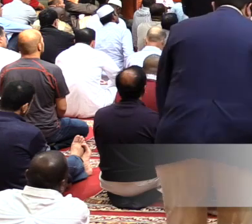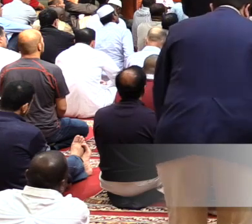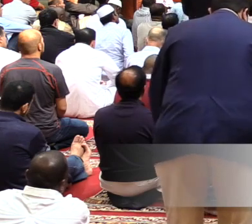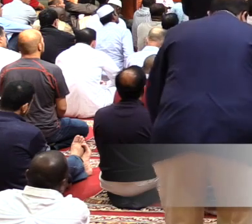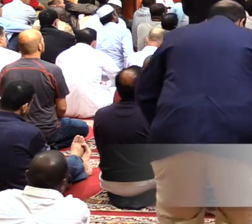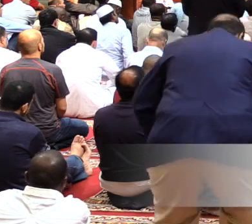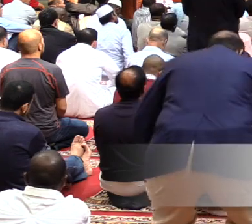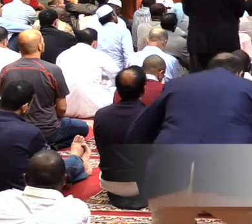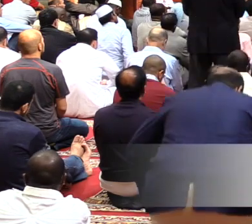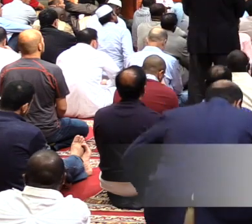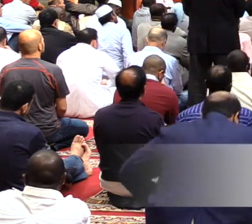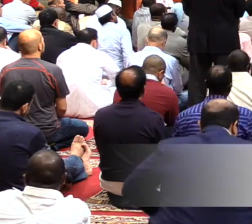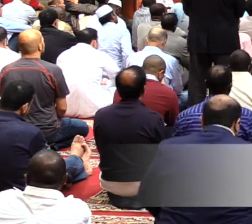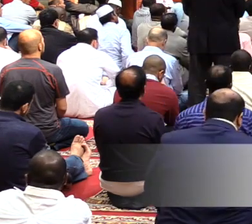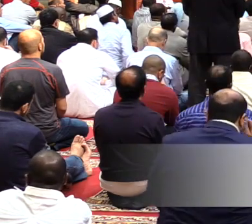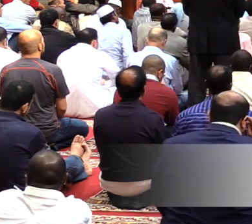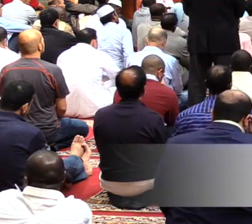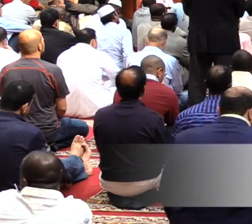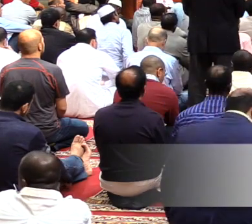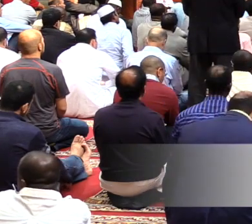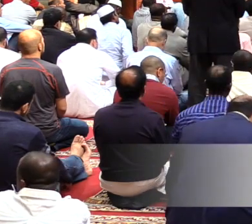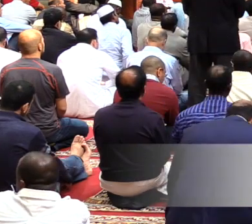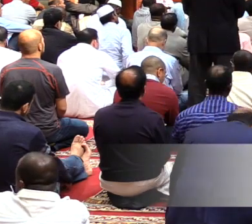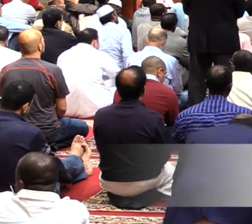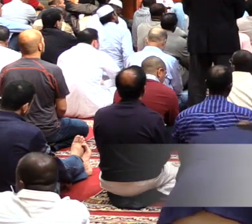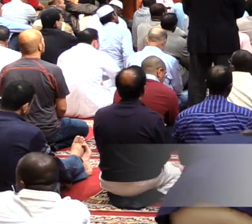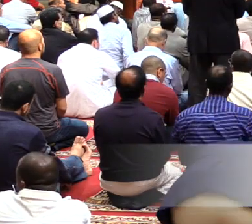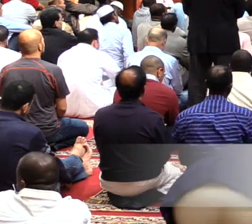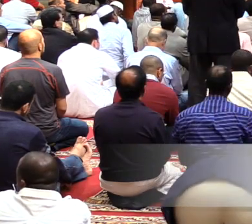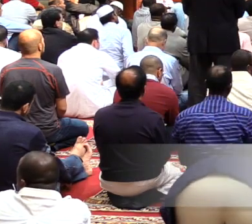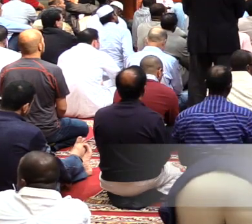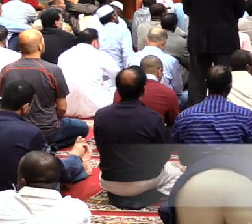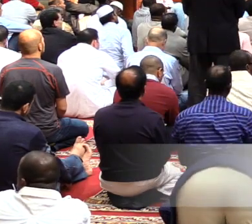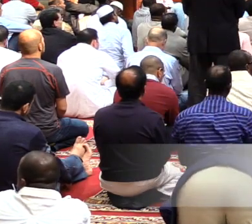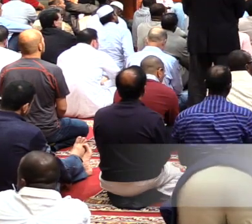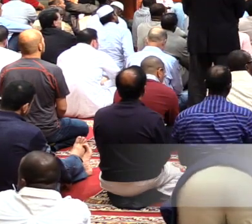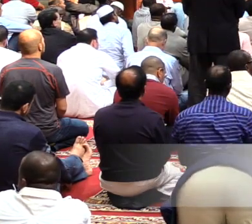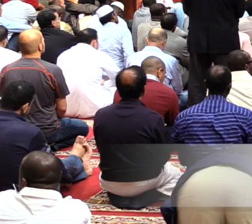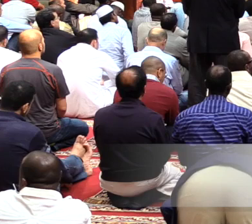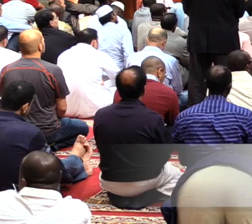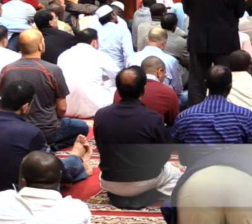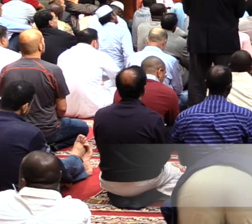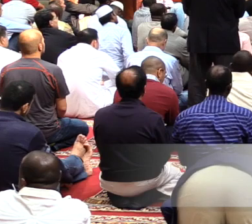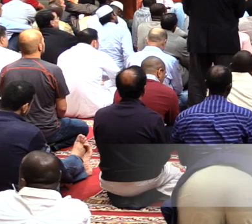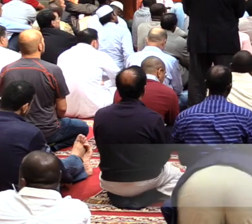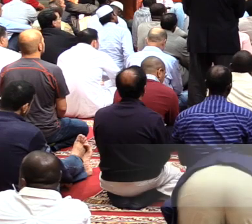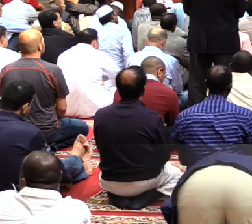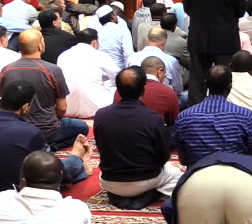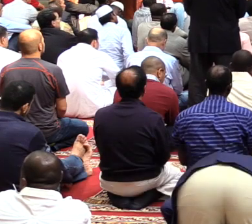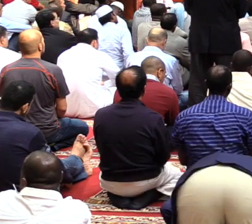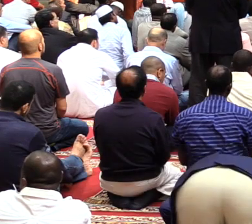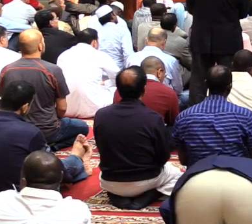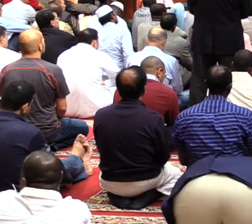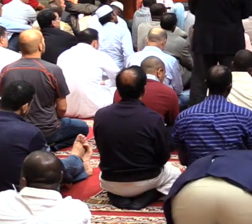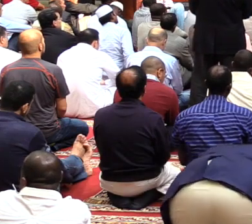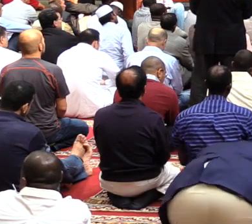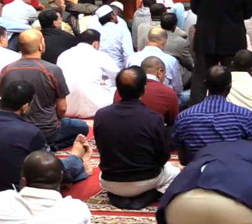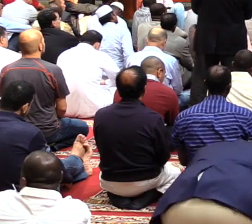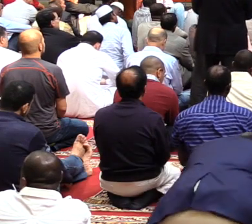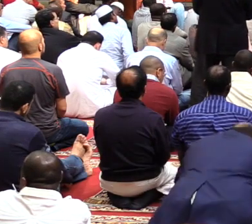صل وسلم وبارك عليه وعلى آله وصحابته ومن اتبع سنته بإحسان إلى يوم